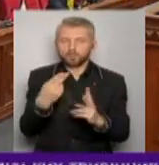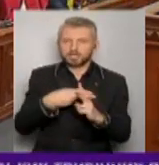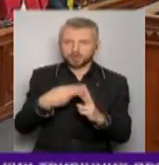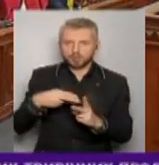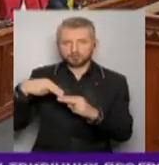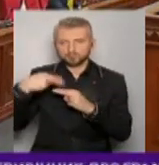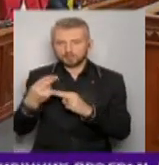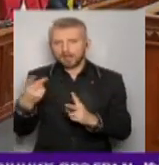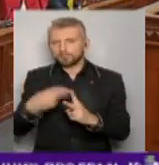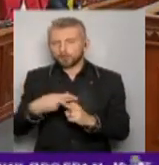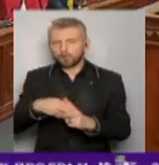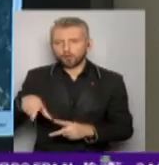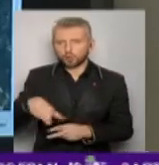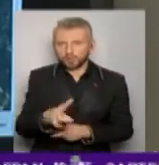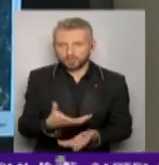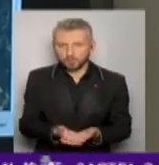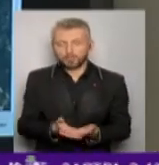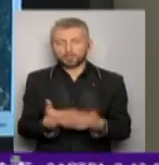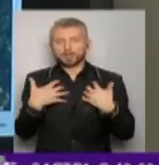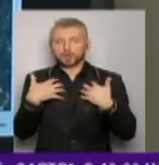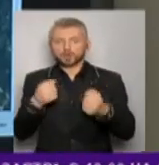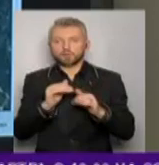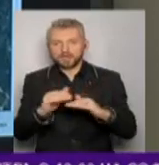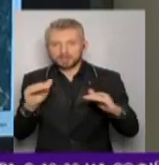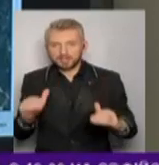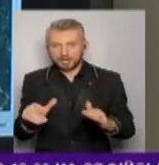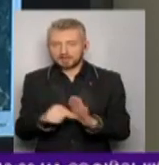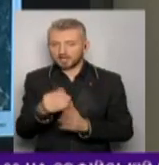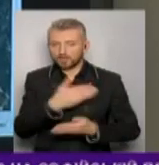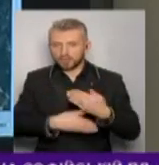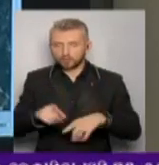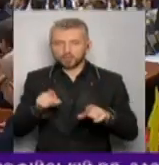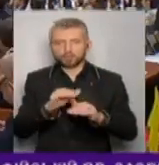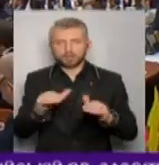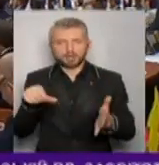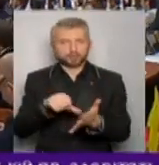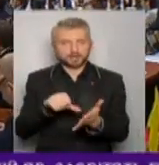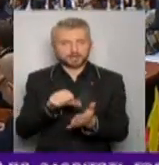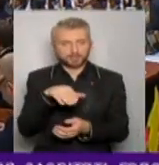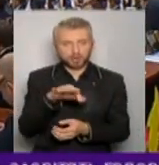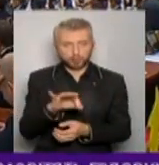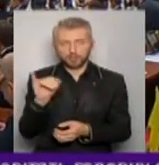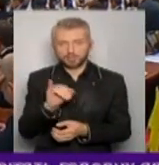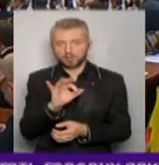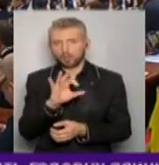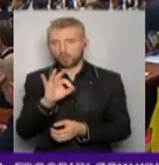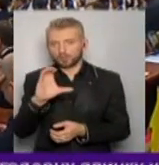компенсацію пільгового проїзду перевізникам, оздоровлення дітей з інвалідністю, а також дітей учасників АТО і об'єднаних